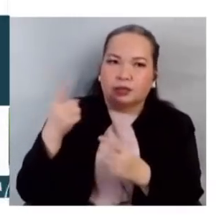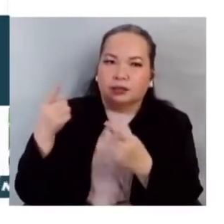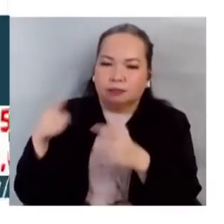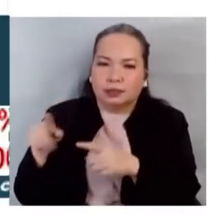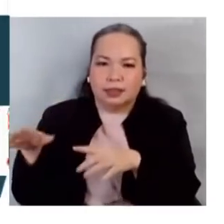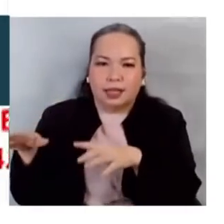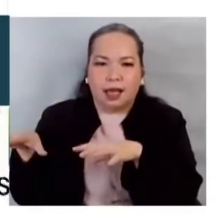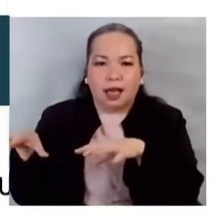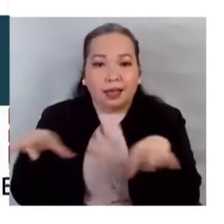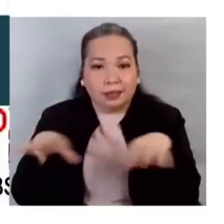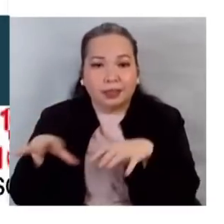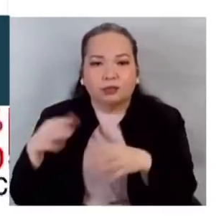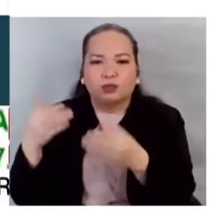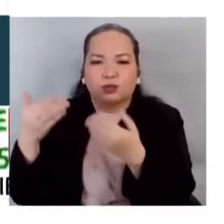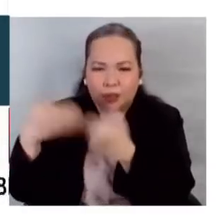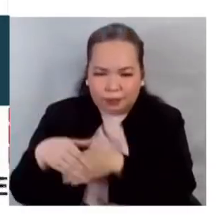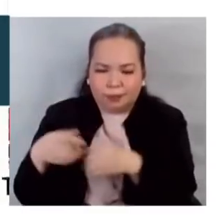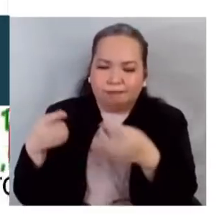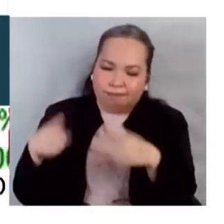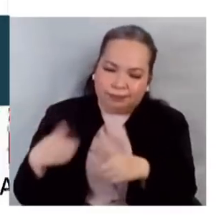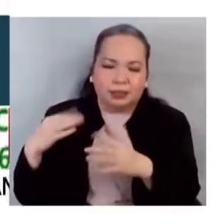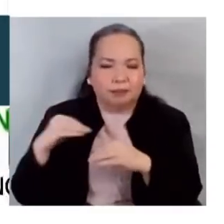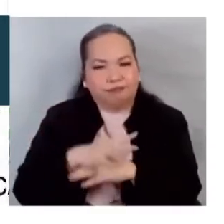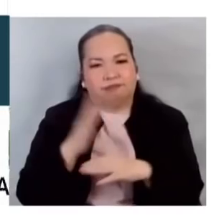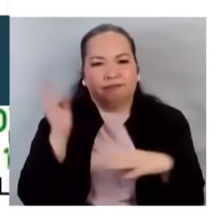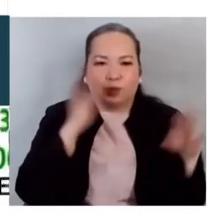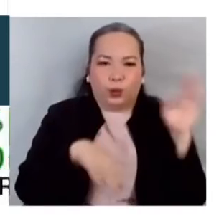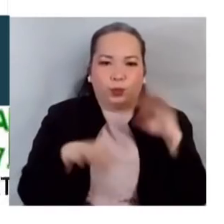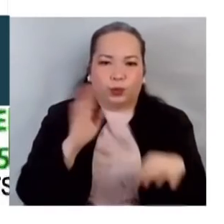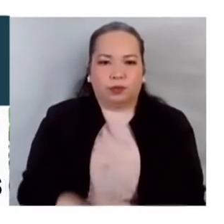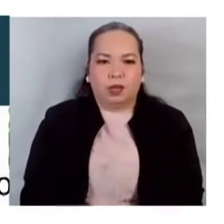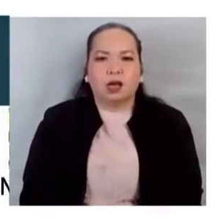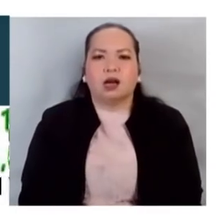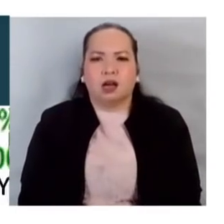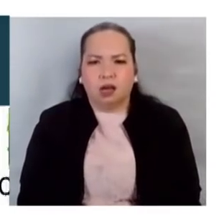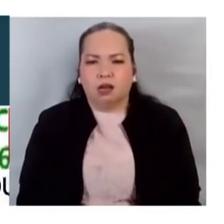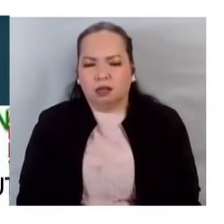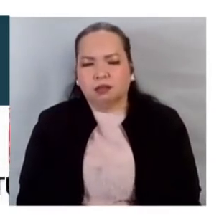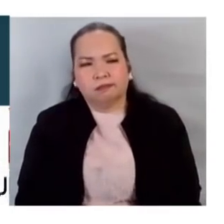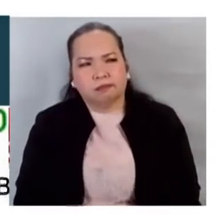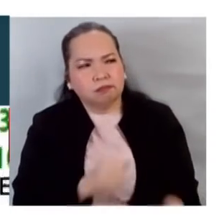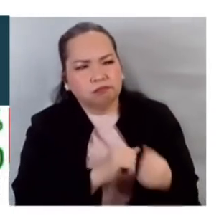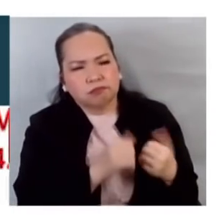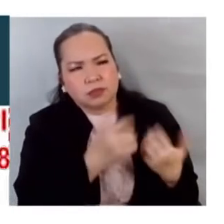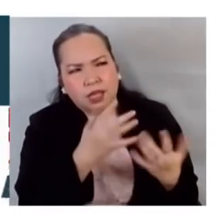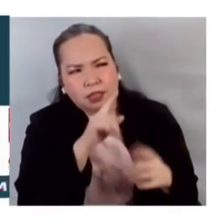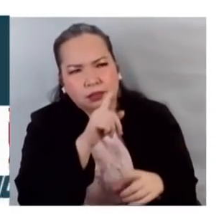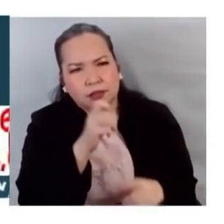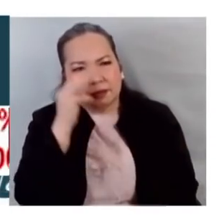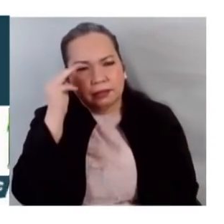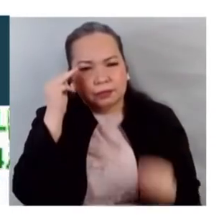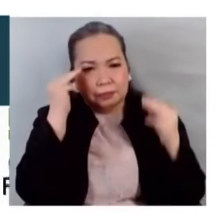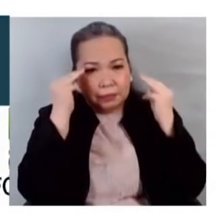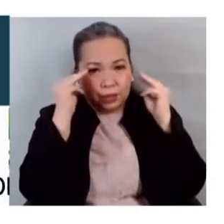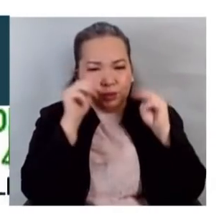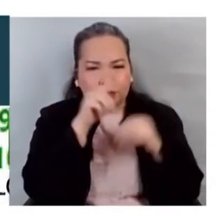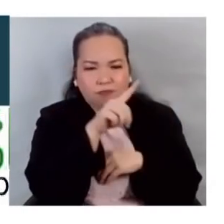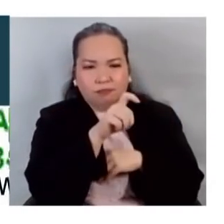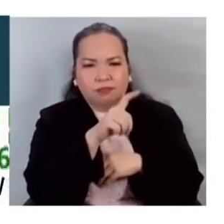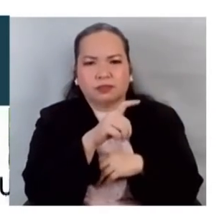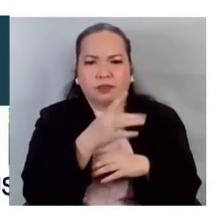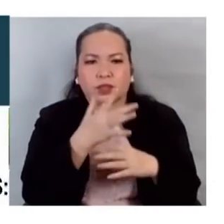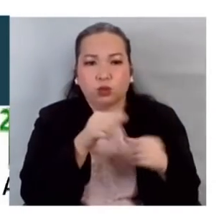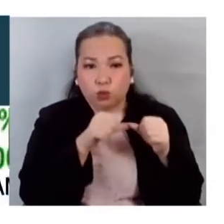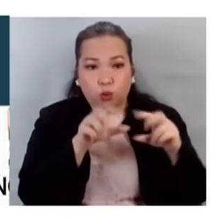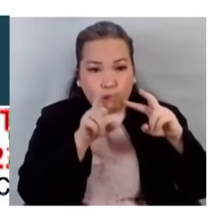na problema. Mayor, ito bang investigation ninyo, are you also looking